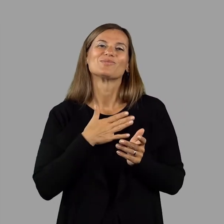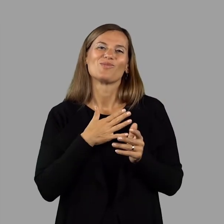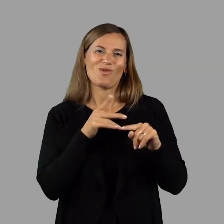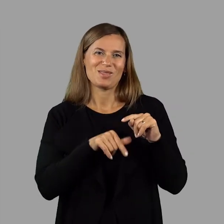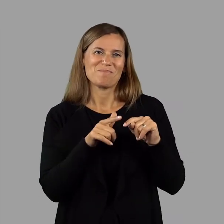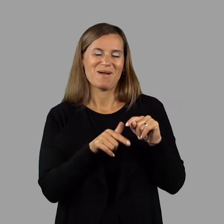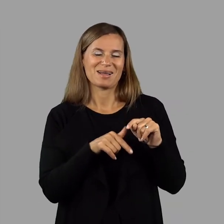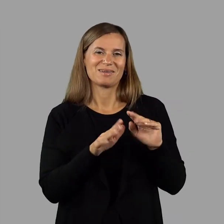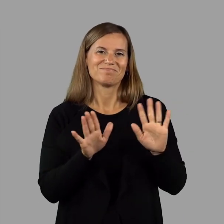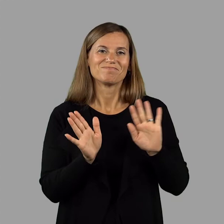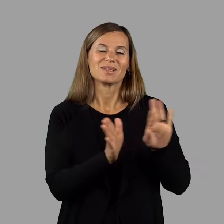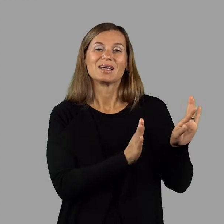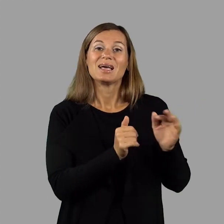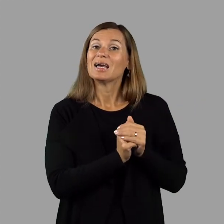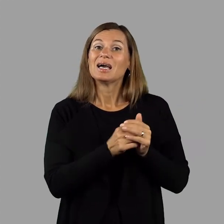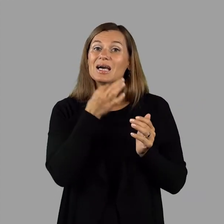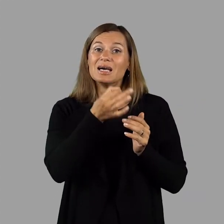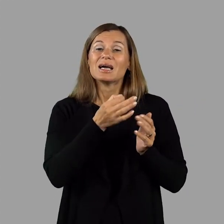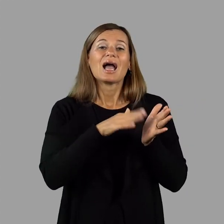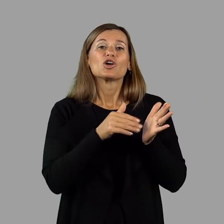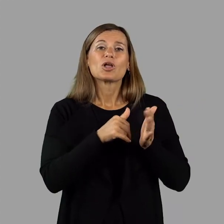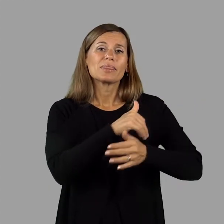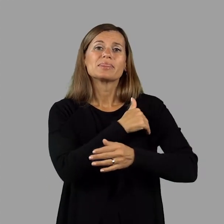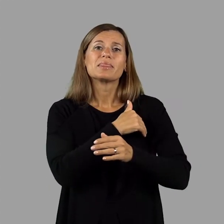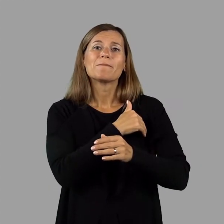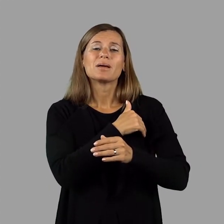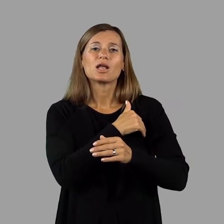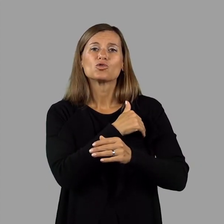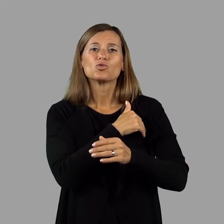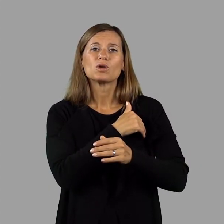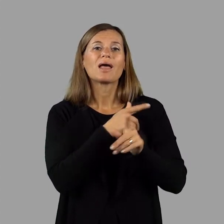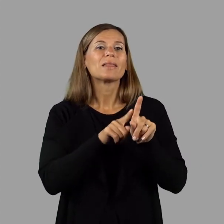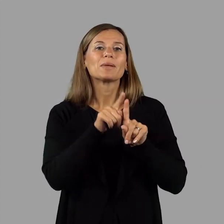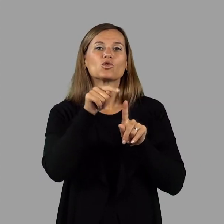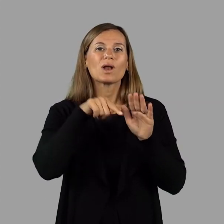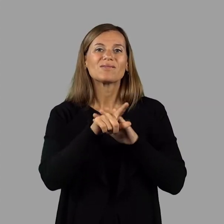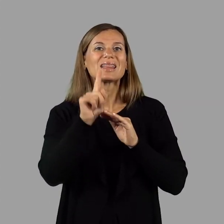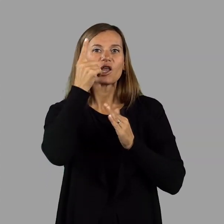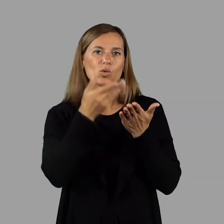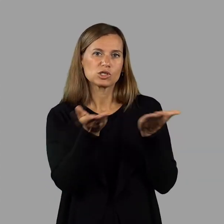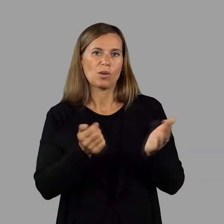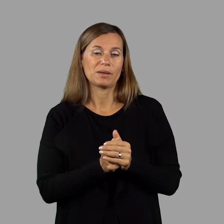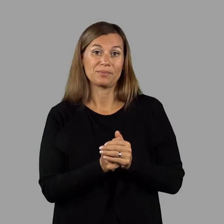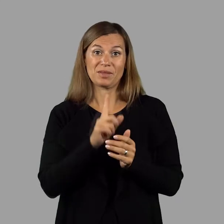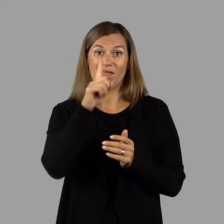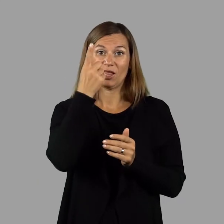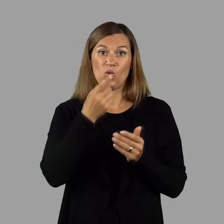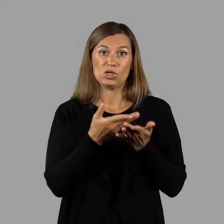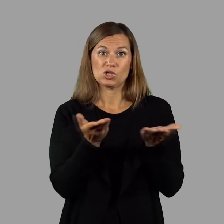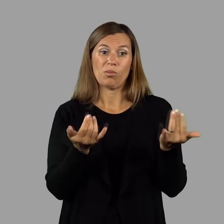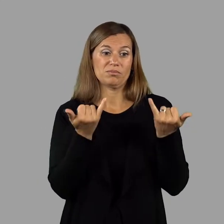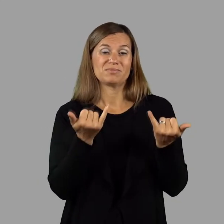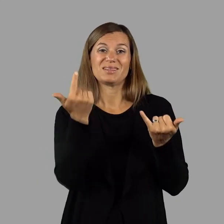je bila moja napaka, ne? Kakšna je temperatura v dnevni sobi? V dnevni sobi